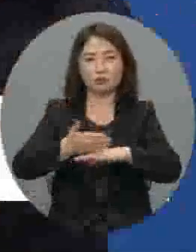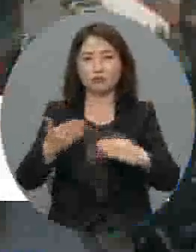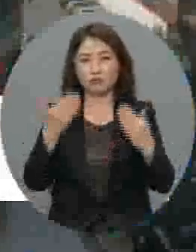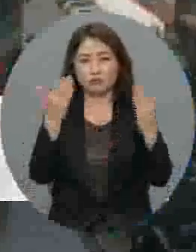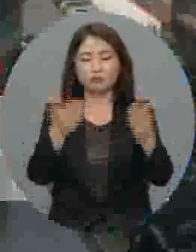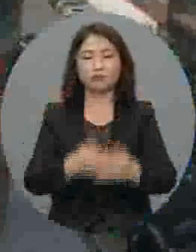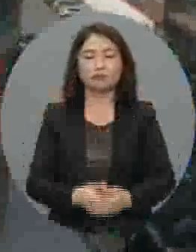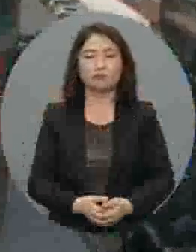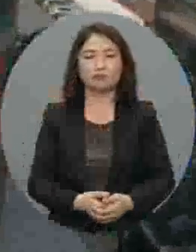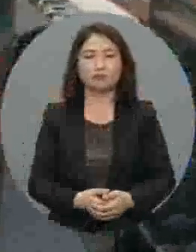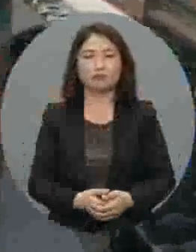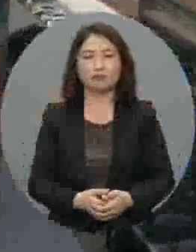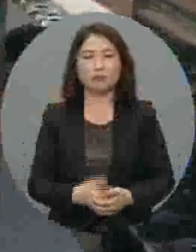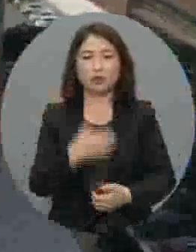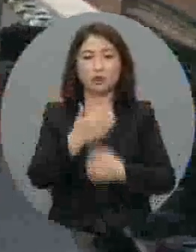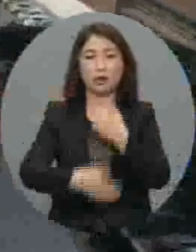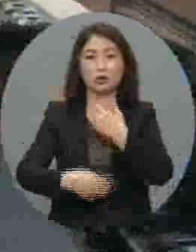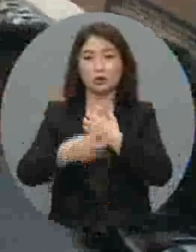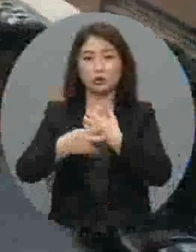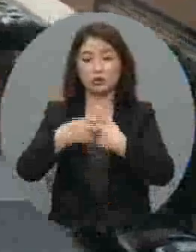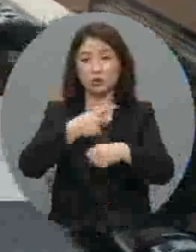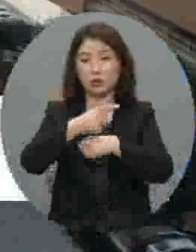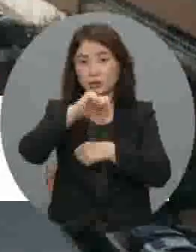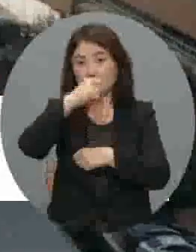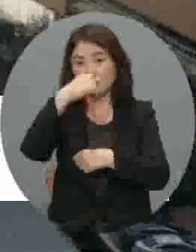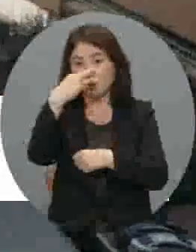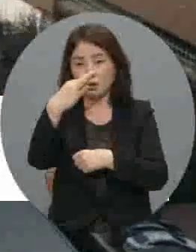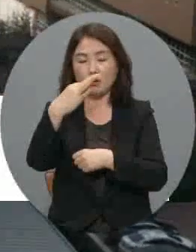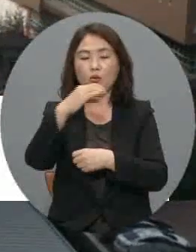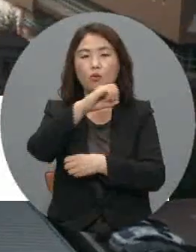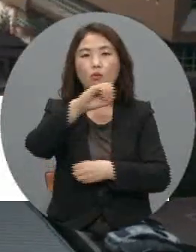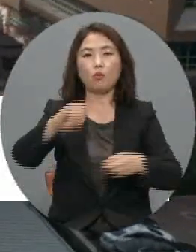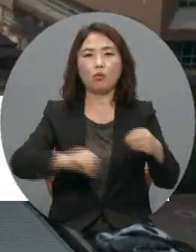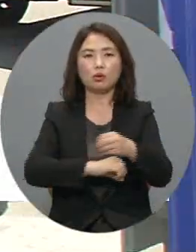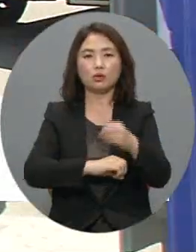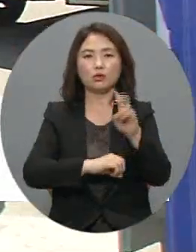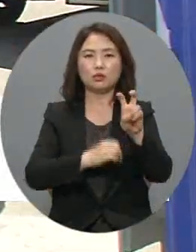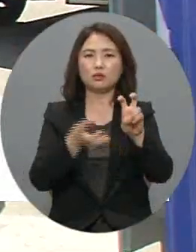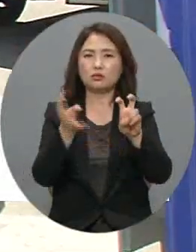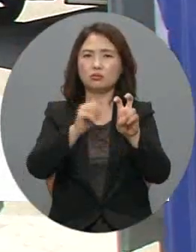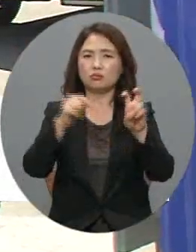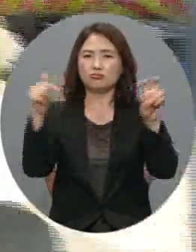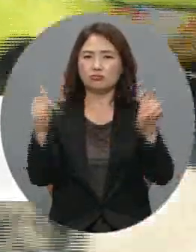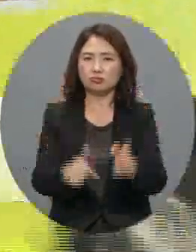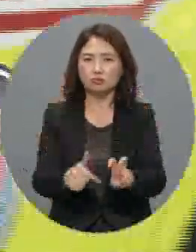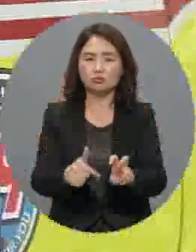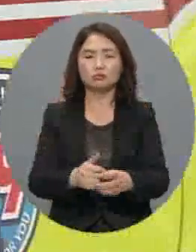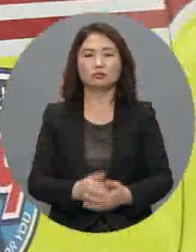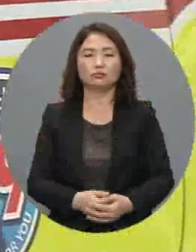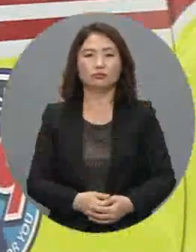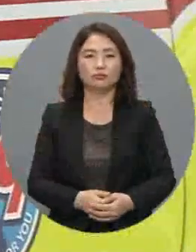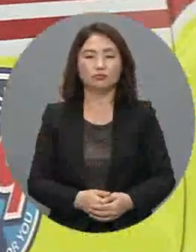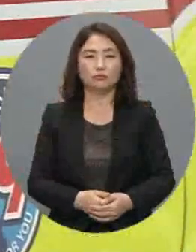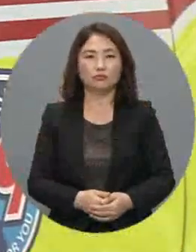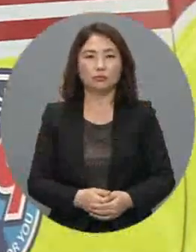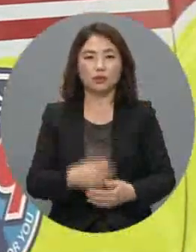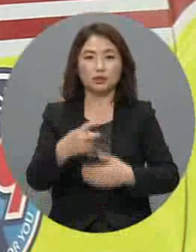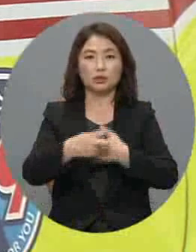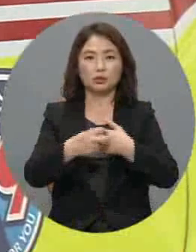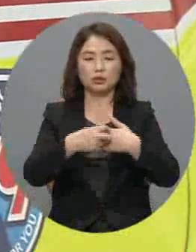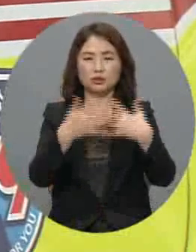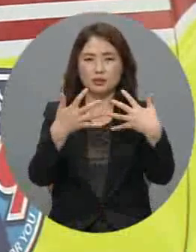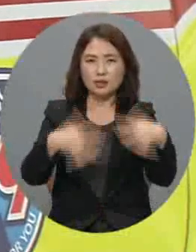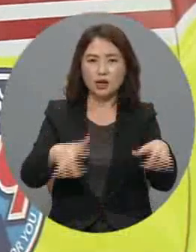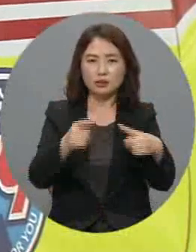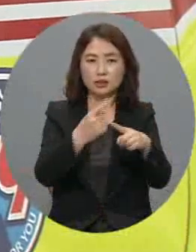드립니다. 하지만 대구 의료원의 내년도 예산은 오히려 20억 원이 삭감된 것으로 확인됐습니다. 의료